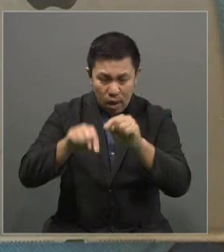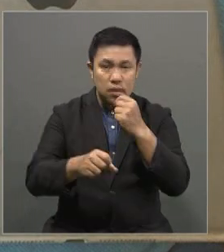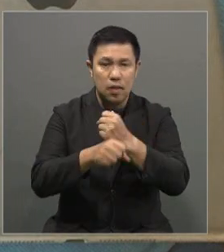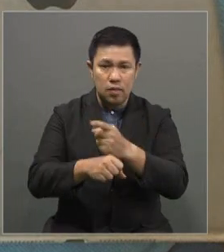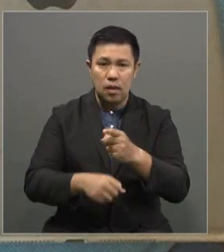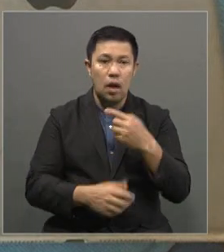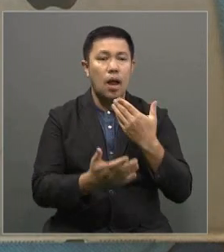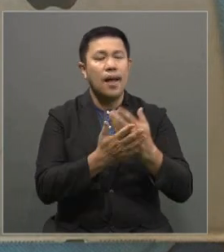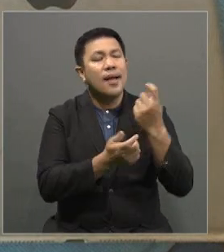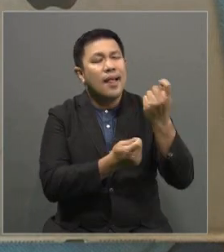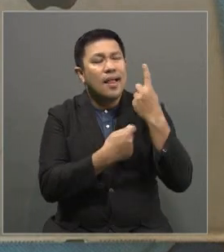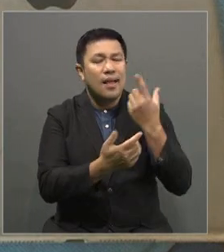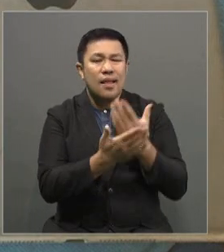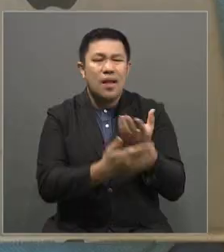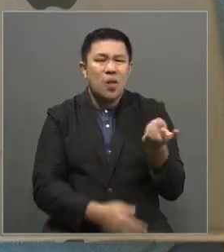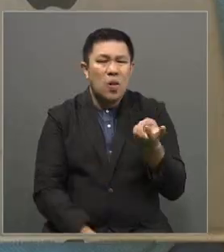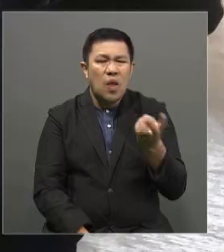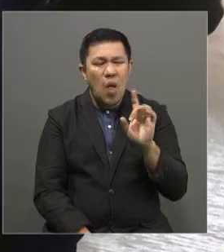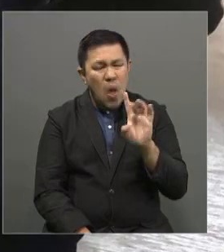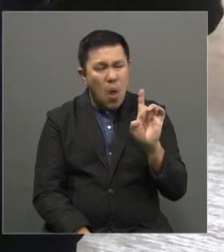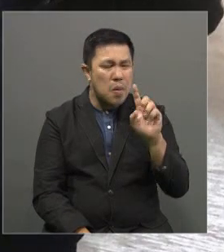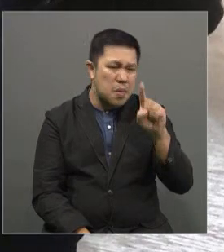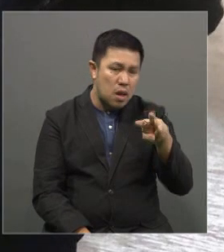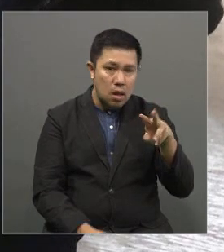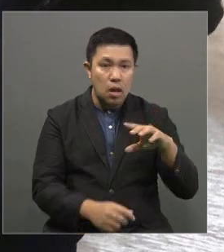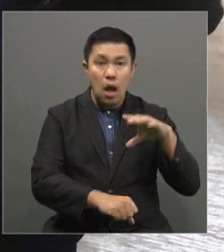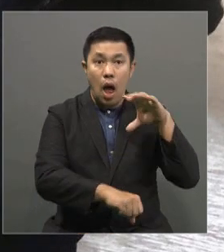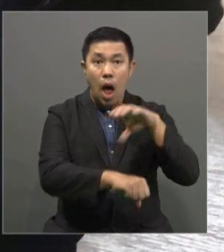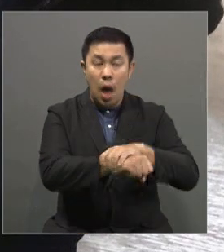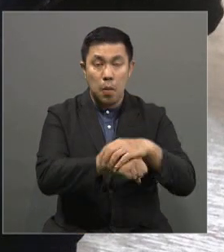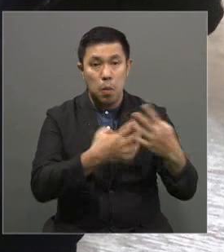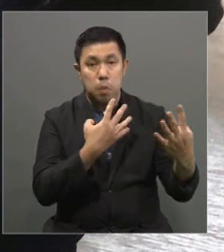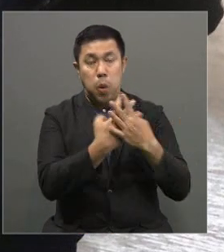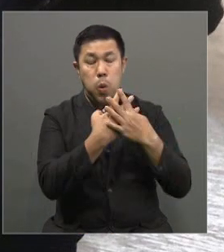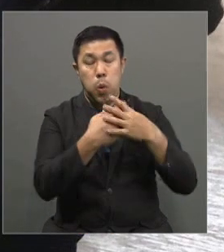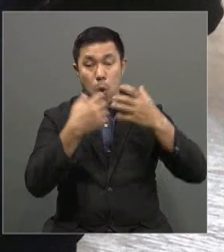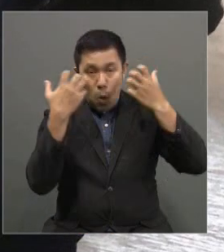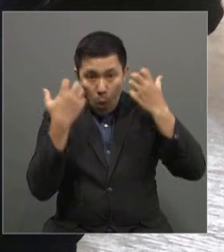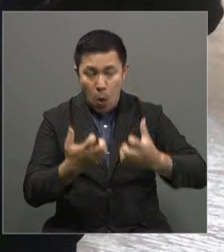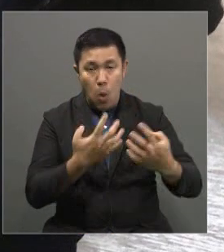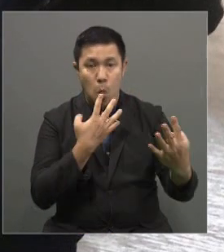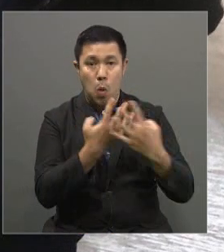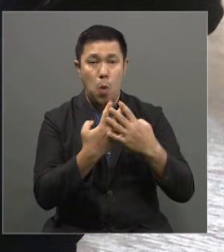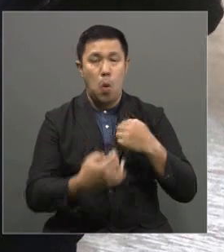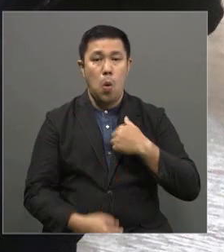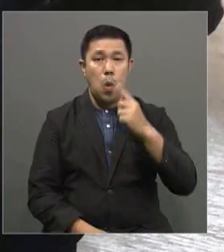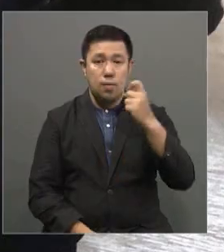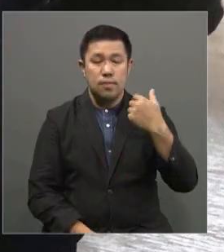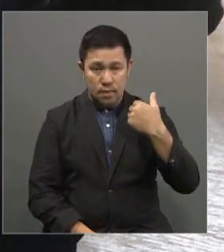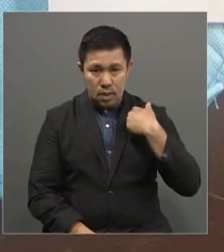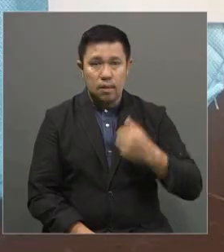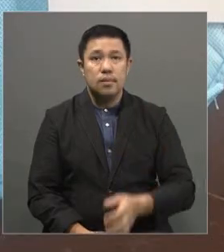จ้างมาในหลักไม่กี่บาทไม่กี่ร้อยไม่กี่พันแต่ถ้าโดนจับเนี่ยทษหนักนะคะใช่ครับติดคุกนะฮะ